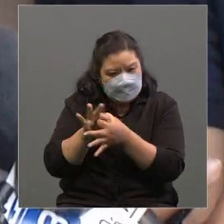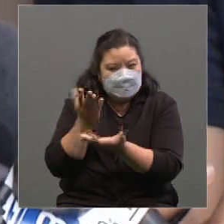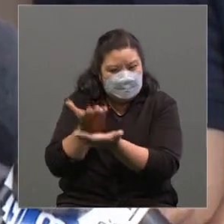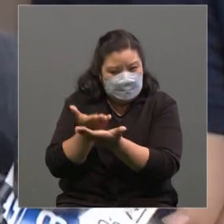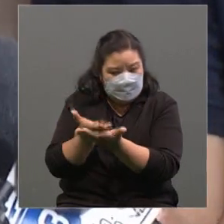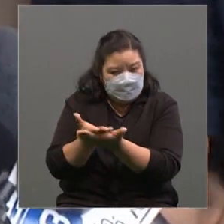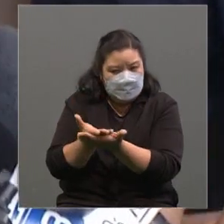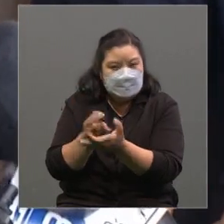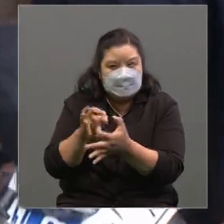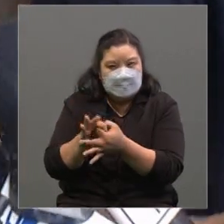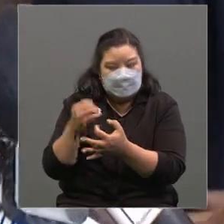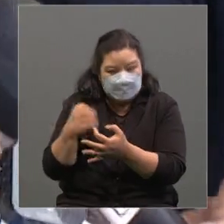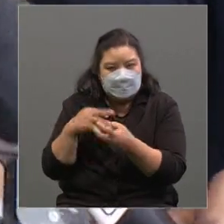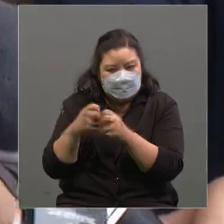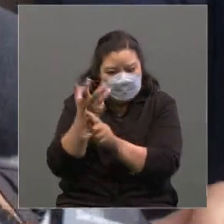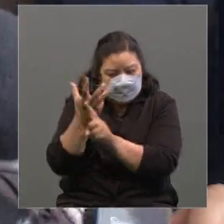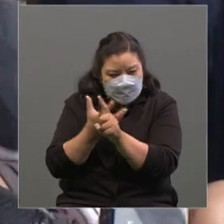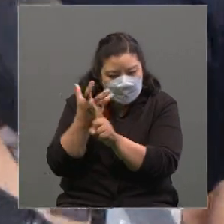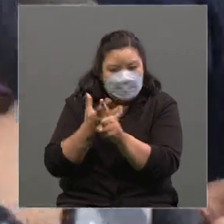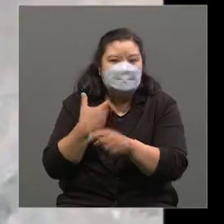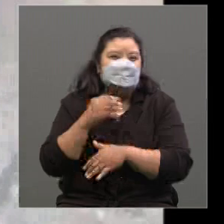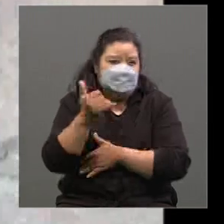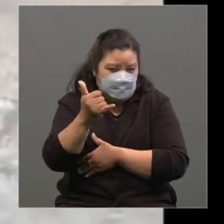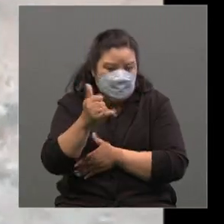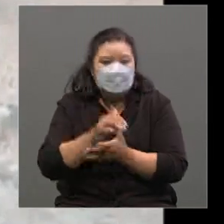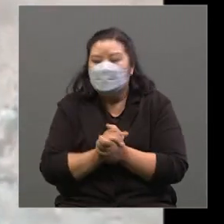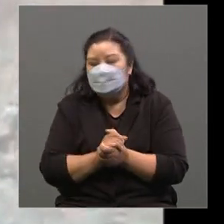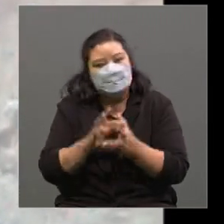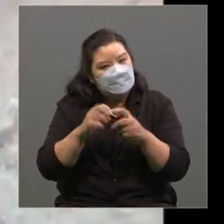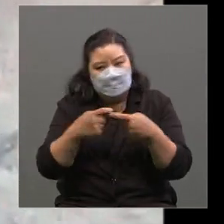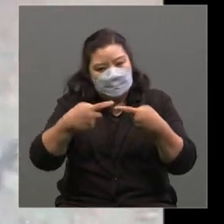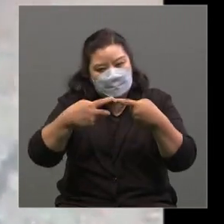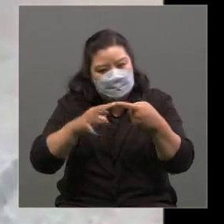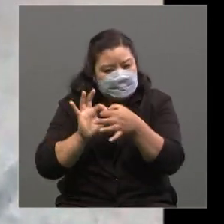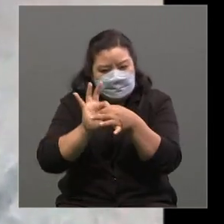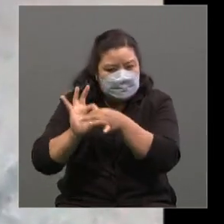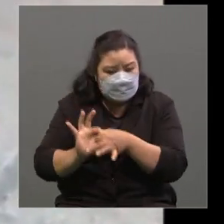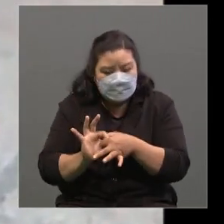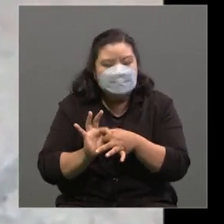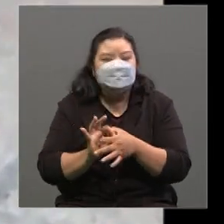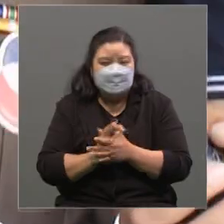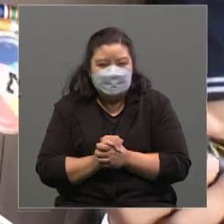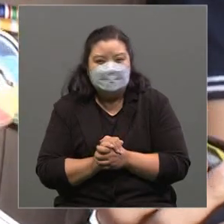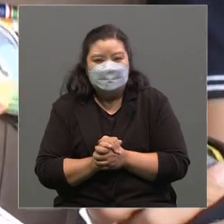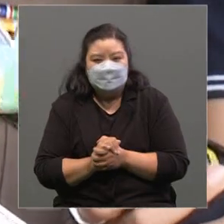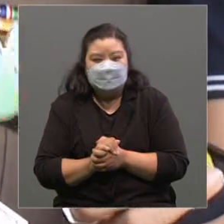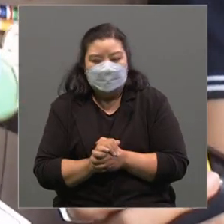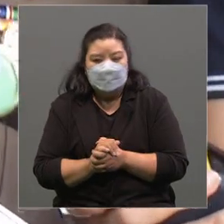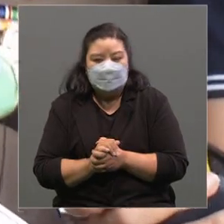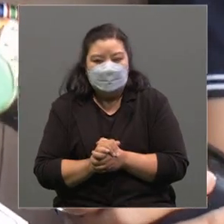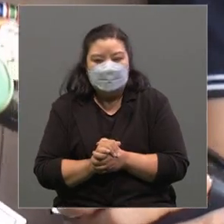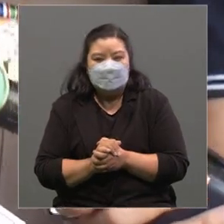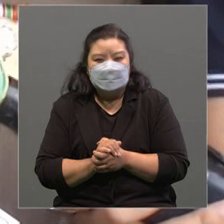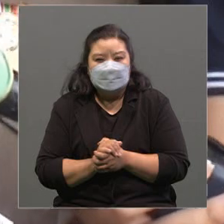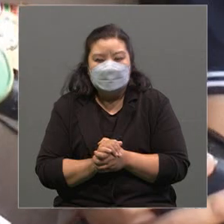ที่อาจจะมีเรื่องชู้สาวเข้ามาเกี่ยวข้องด้วย พัวพันอยู่หลายเรื่องด้วยกัน เดี๋ยวลองฟังจากทางผบ.ตร.ดูค่ะ ก็ทราบว่